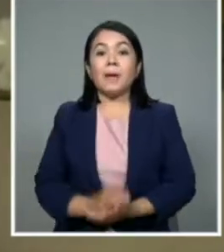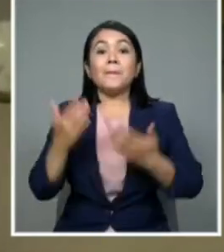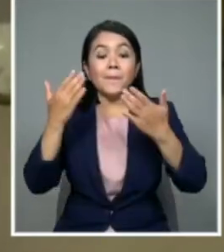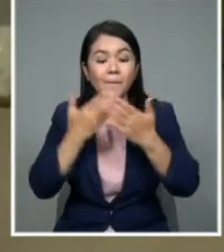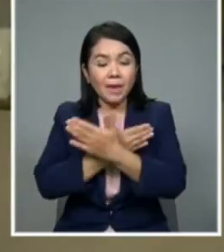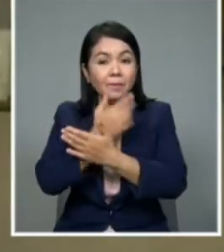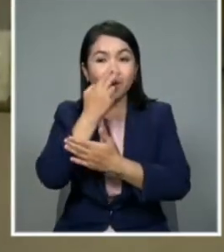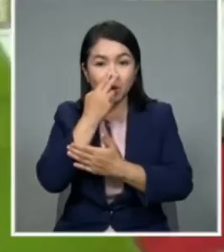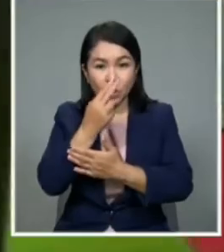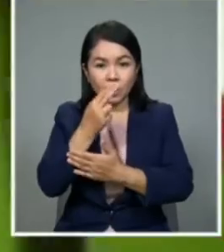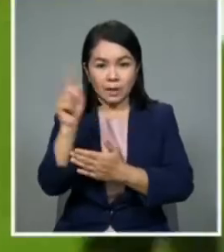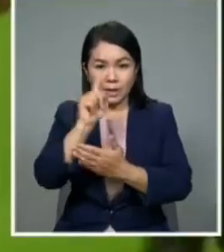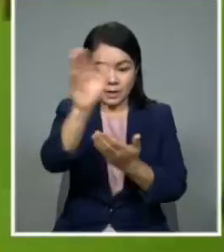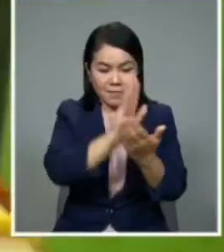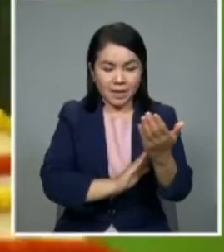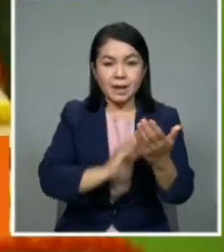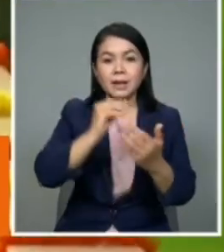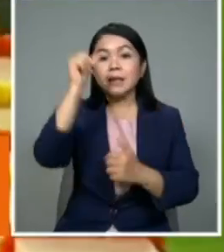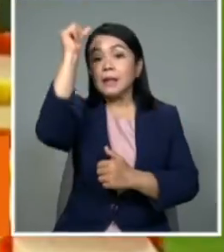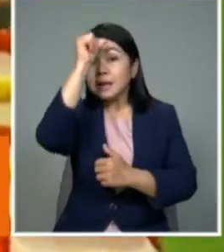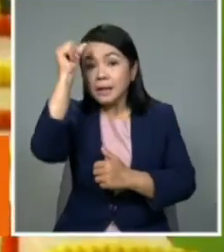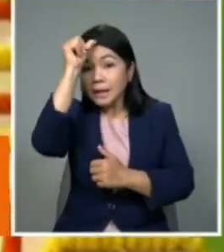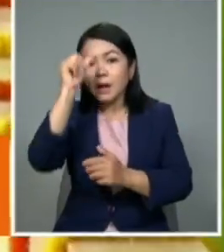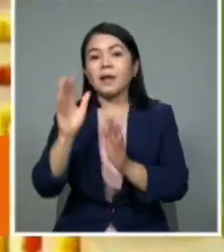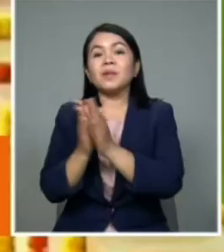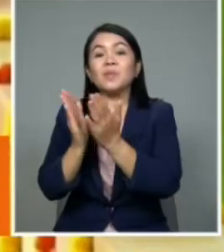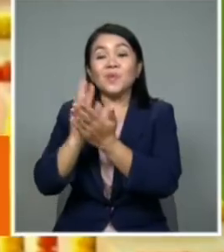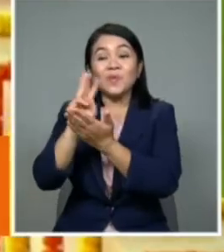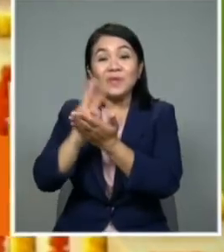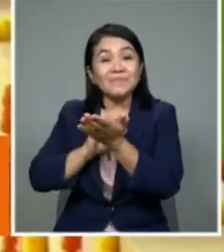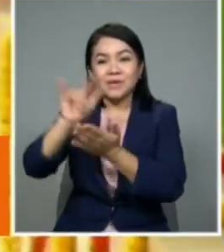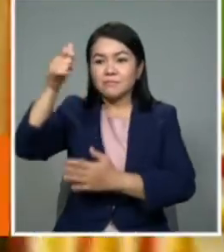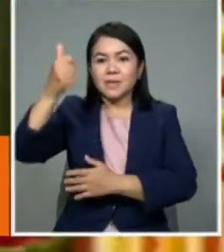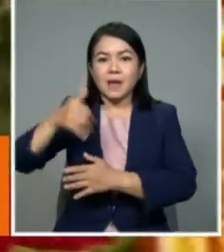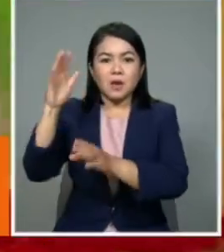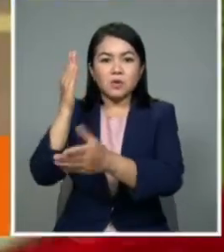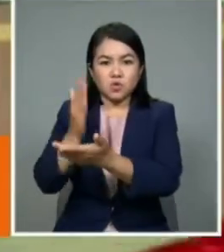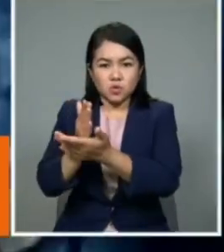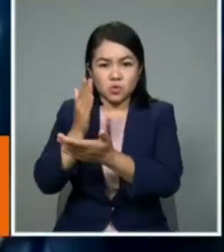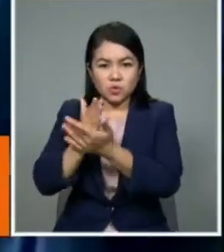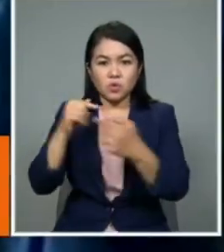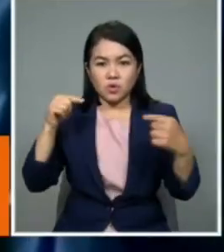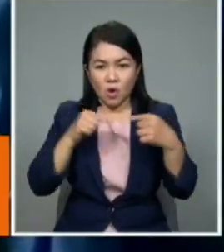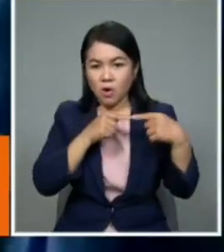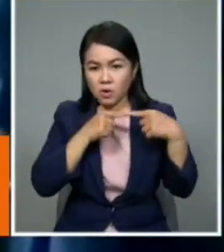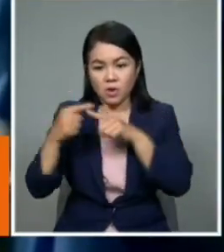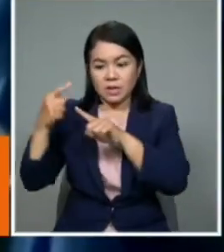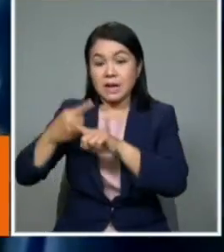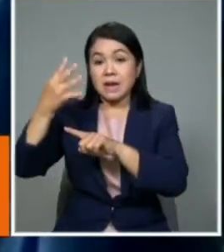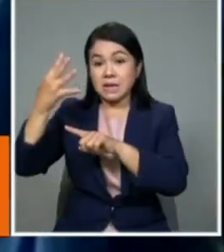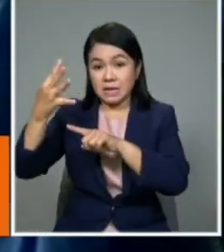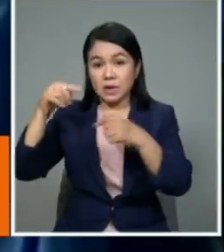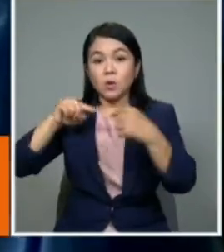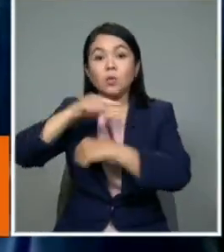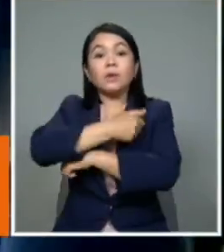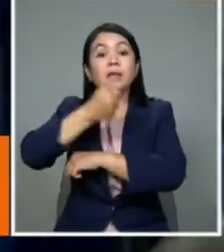ที่อินเดียนะคะล่าสุดประกาศระงับการออกวีซ่าให้แก่ชาวต่างชาติเกือบทั้งหมดจนถึงวันที่15เมษายนนี้เพื่อยับยั้งการแพร่